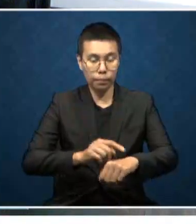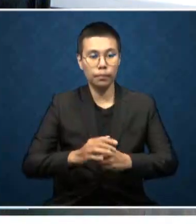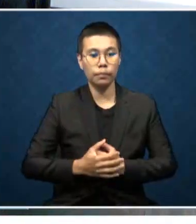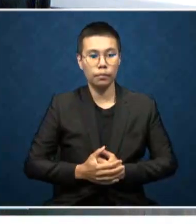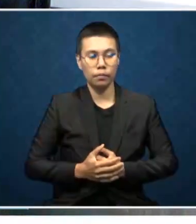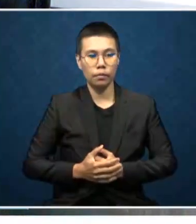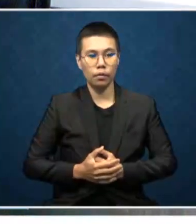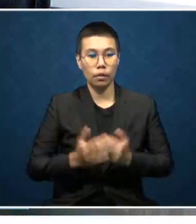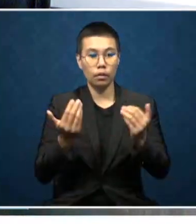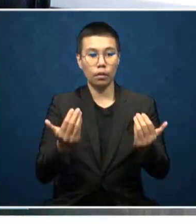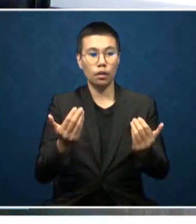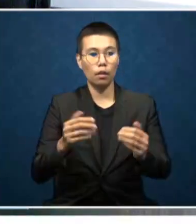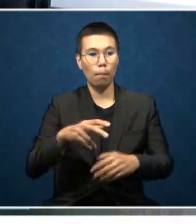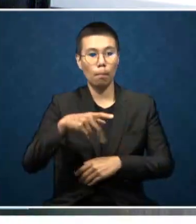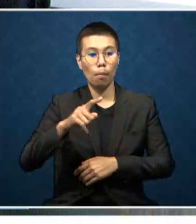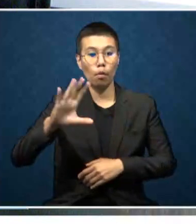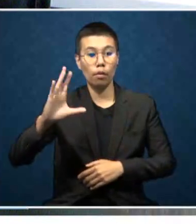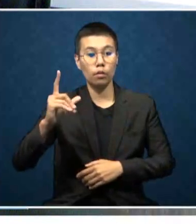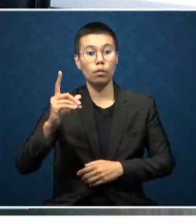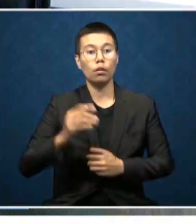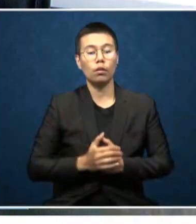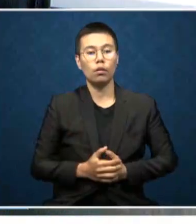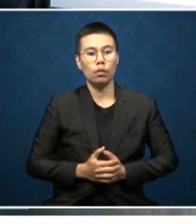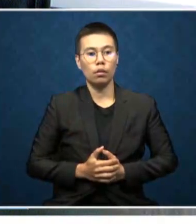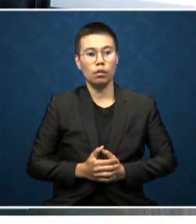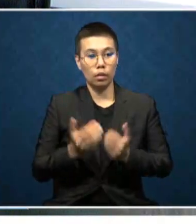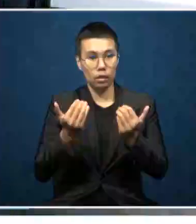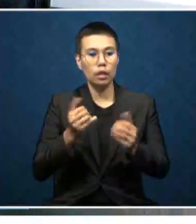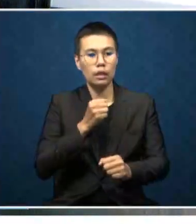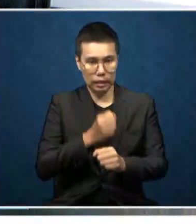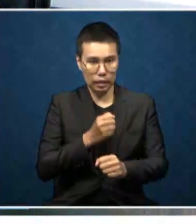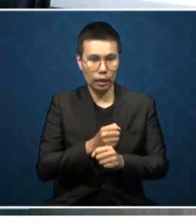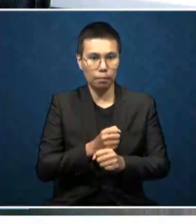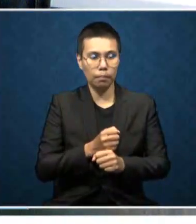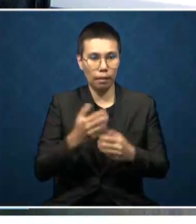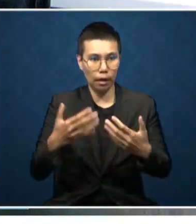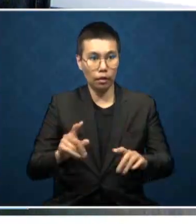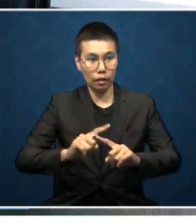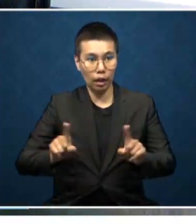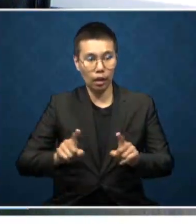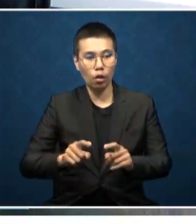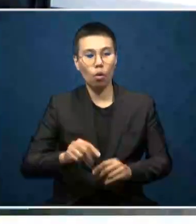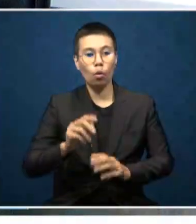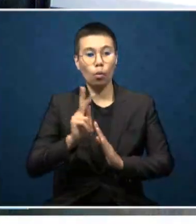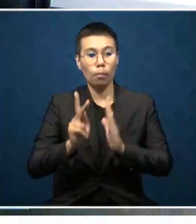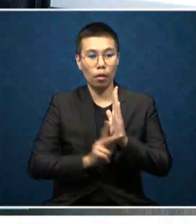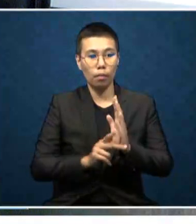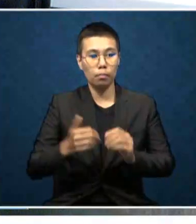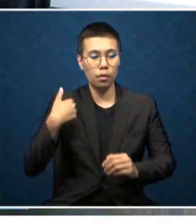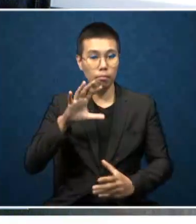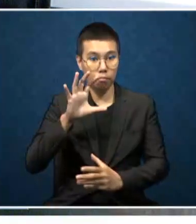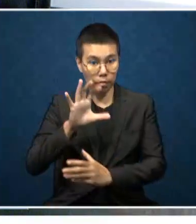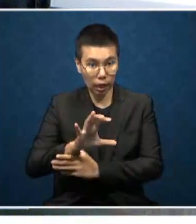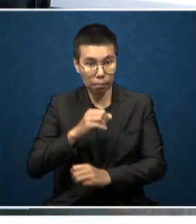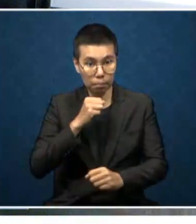ผมเข้าใจว่าขณะนี้ปปชก็คงคงดำเนินการในเรื่องนี้แล้วเนื่องจากกฎหมายฉบับนี้บอกว่าให้มีผลบังคับ